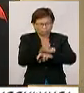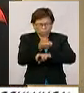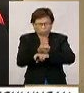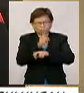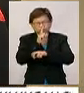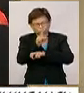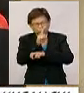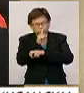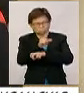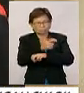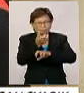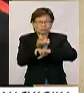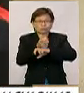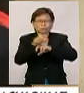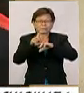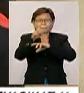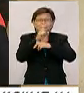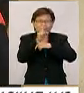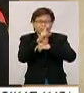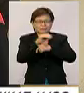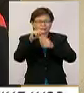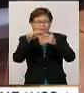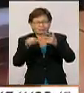asli dan sebagainya lah.